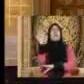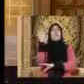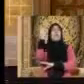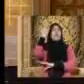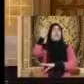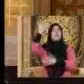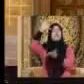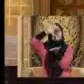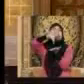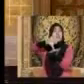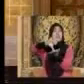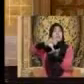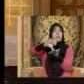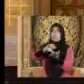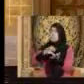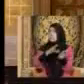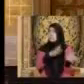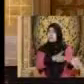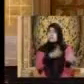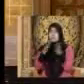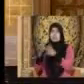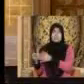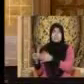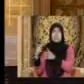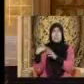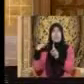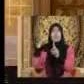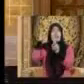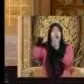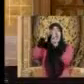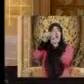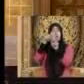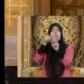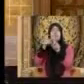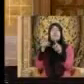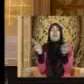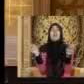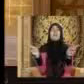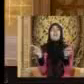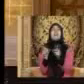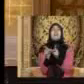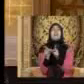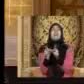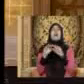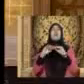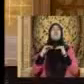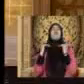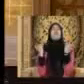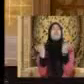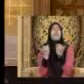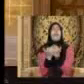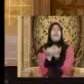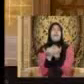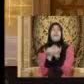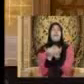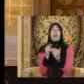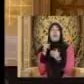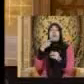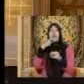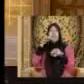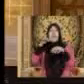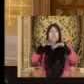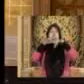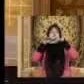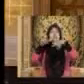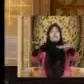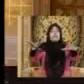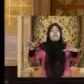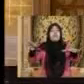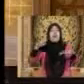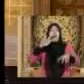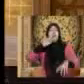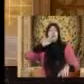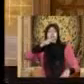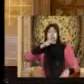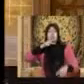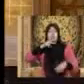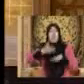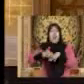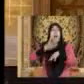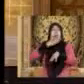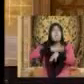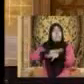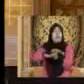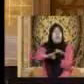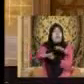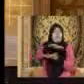عن جامع الزيتونة، إنما أتحدث عن الخبر بصورة عامة، عن صناعة الأراجيف بصورة عامة. قبل وبعد